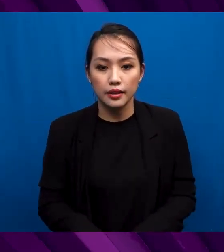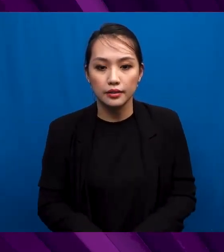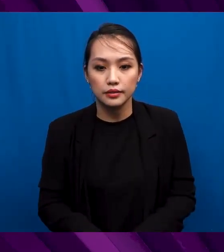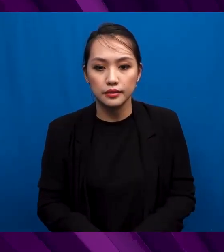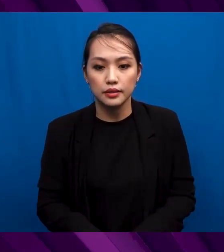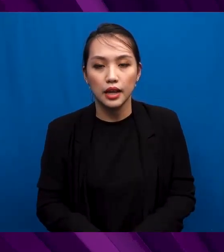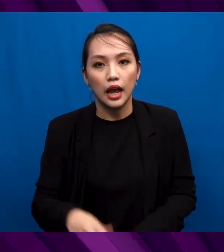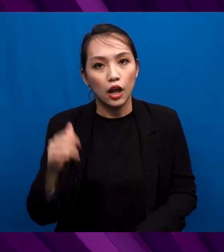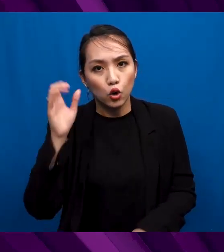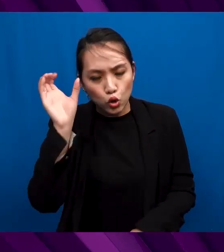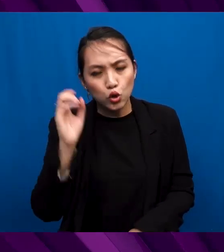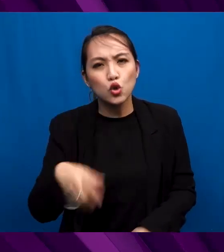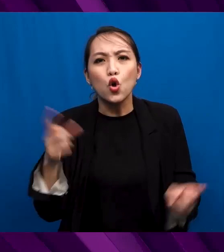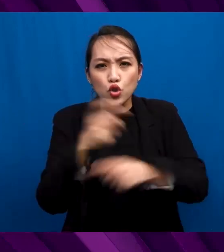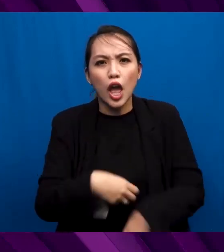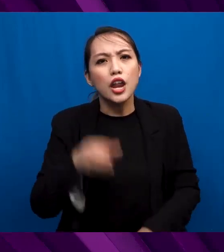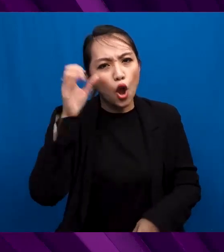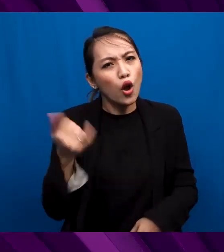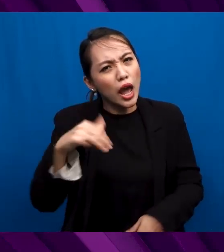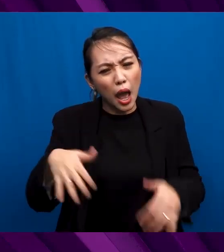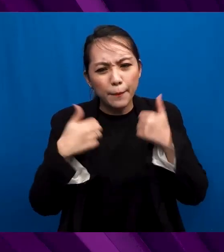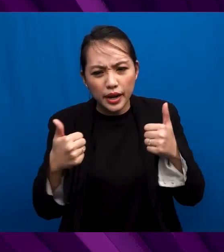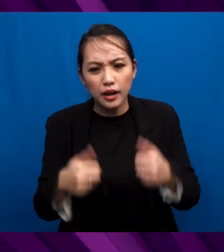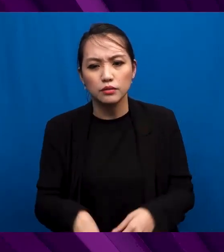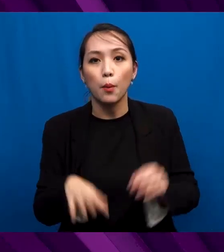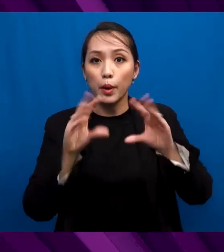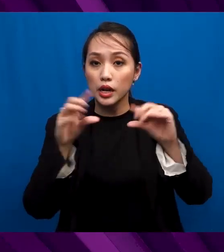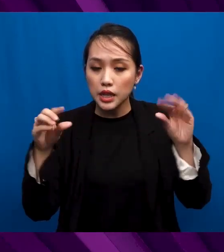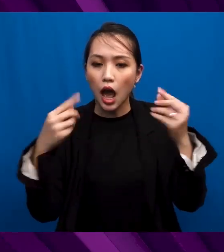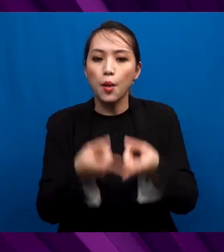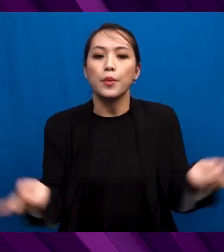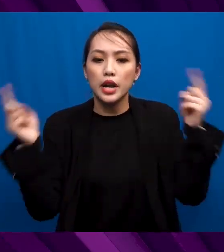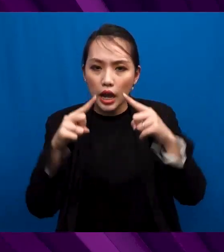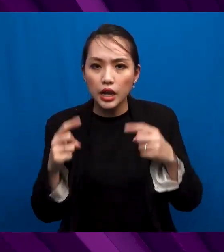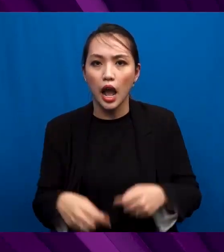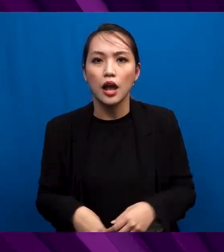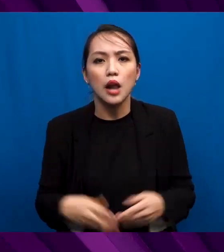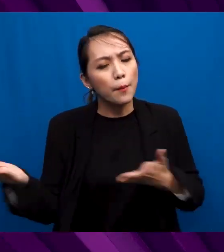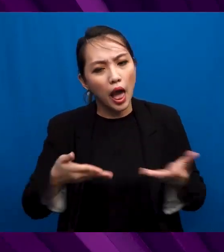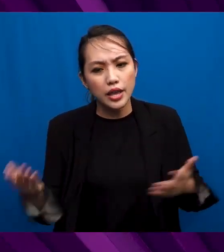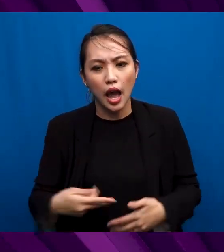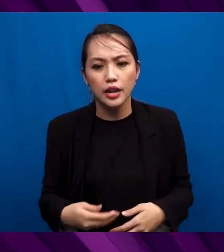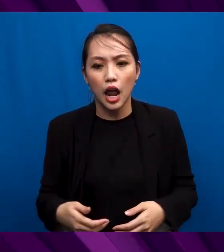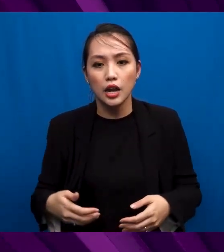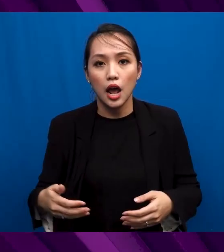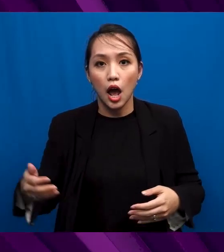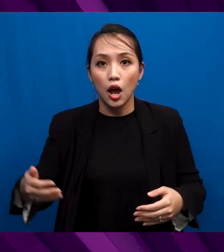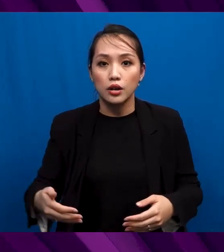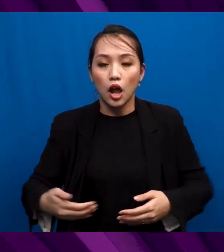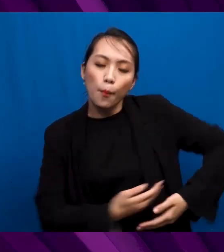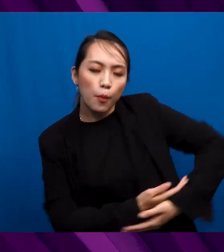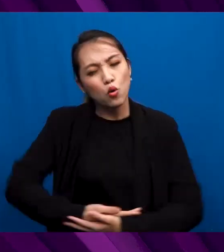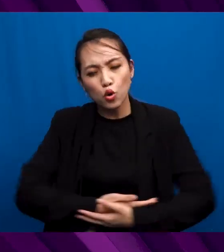dalam perusahaan, pekerjaan, keluarga, pernikahan, parenting, membesarkan anak,